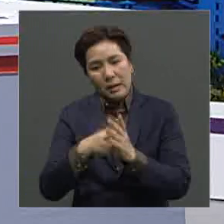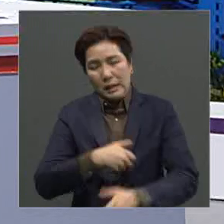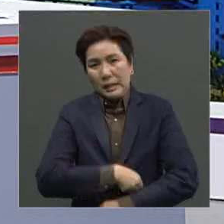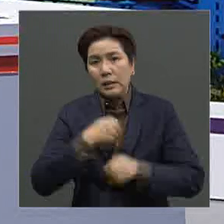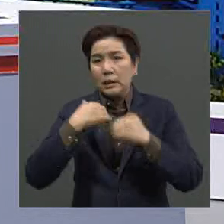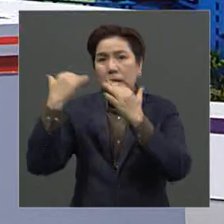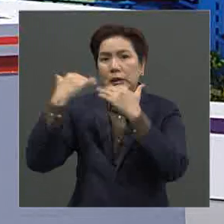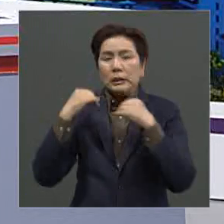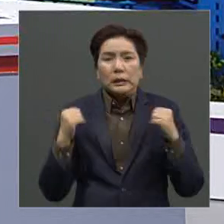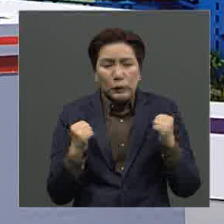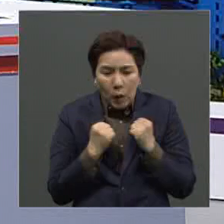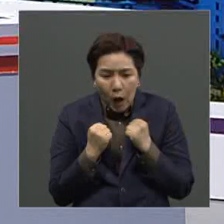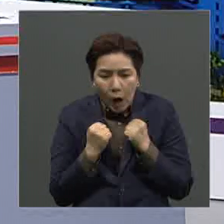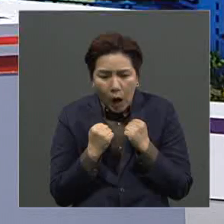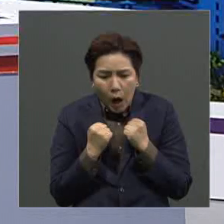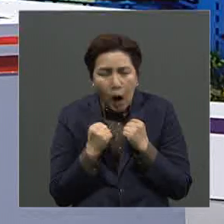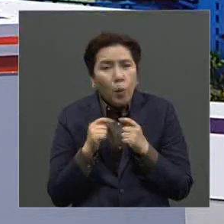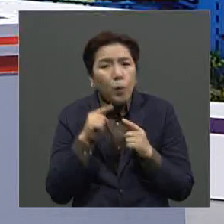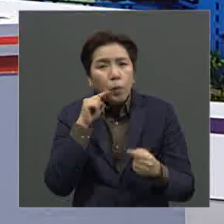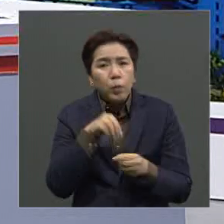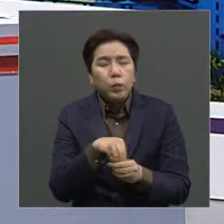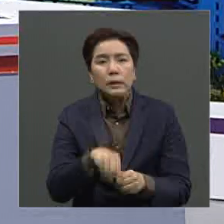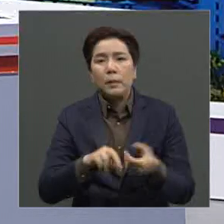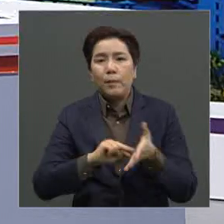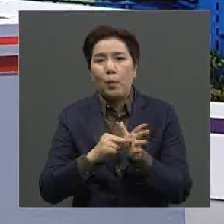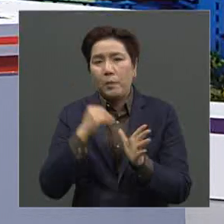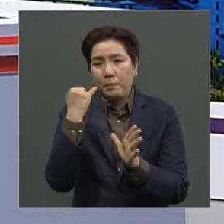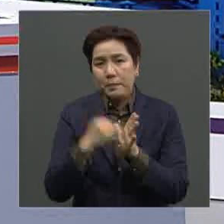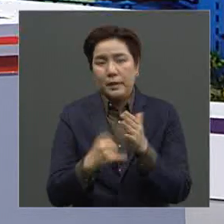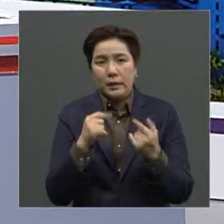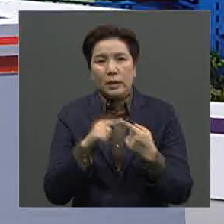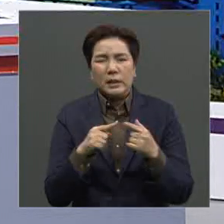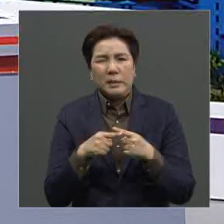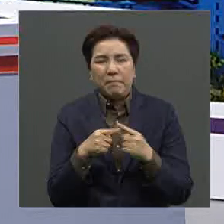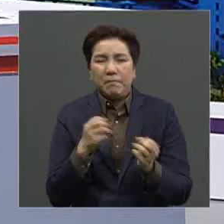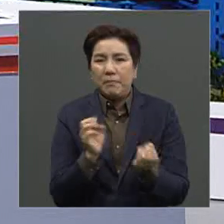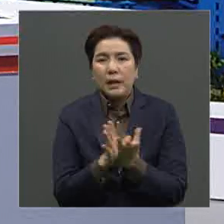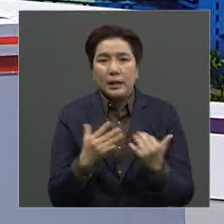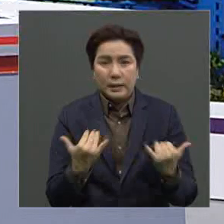แล้วทีเนี้ยตัวเปล่าแล้วเปิดแอร์เย็นๆอันเนี้ยก็ถือว่าเป็นอย่างหนึ่งของการทรมานเหมือนกันนะครับ